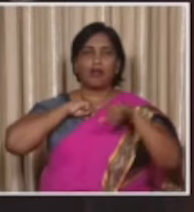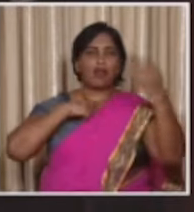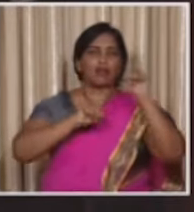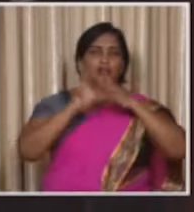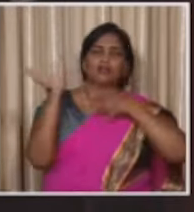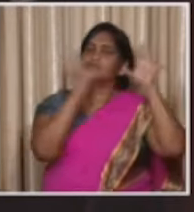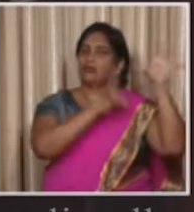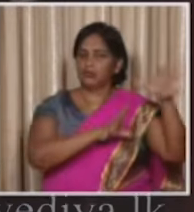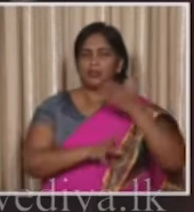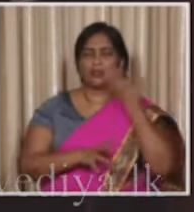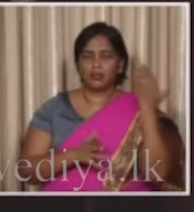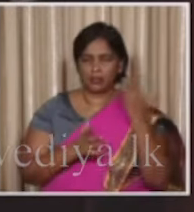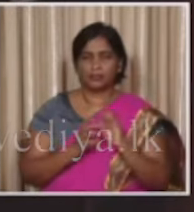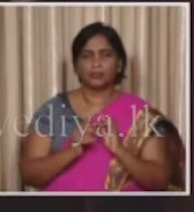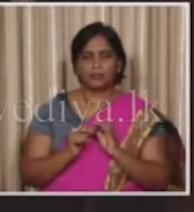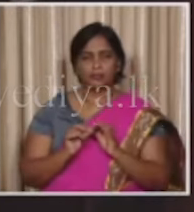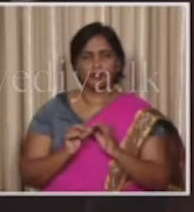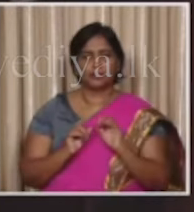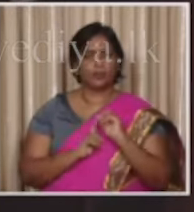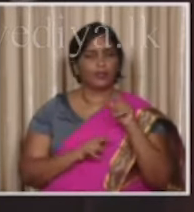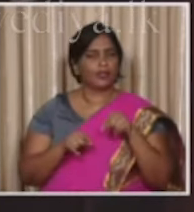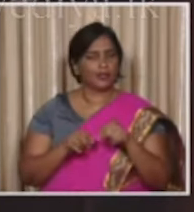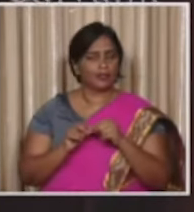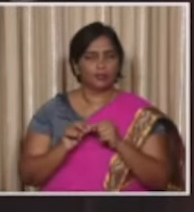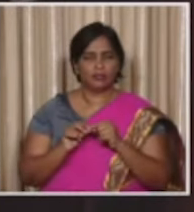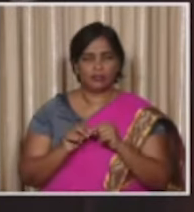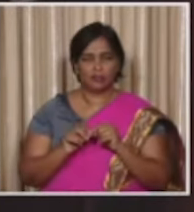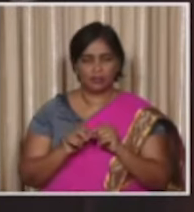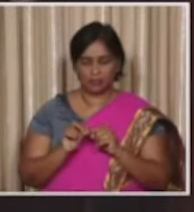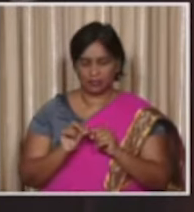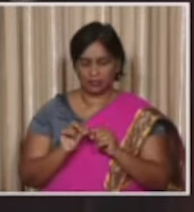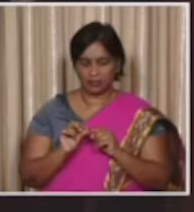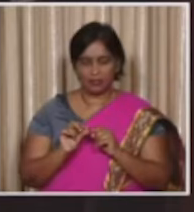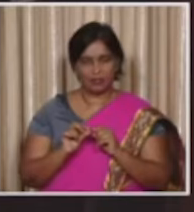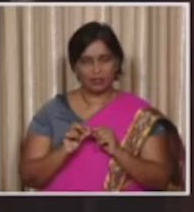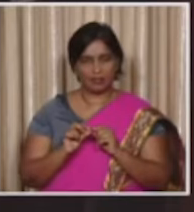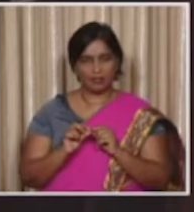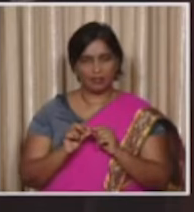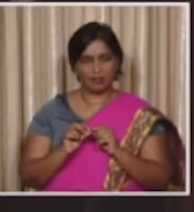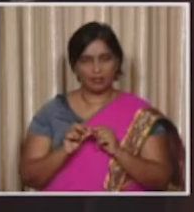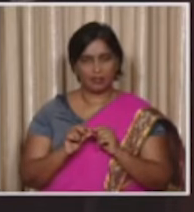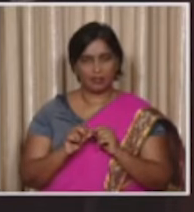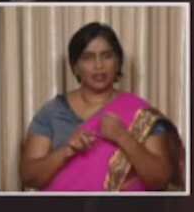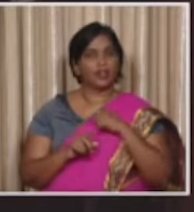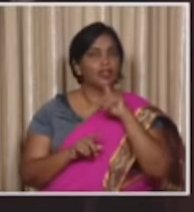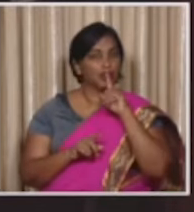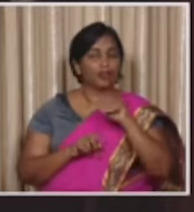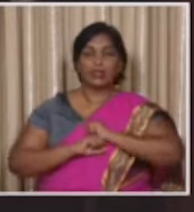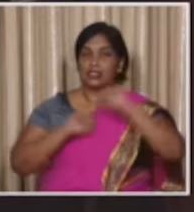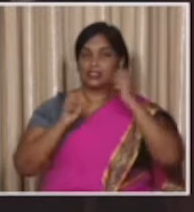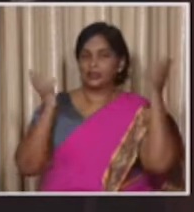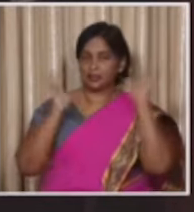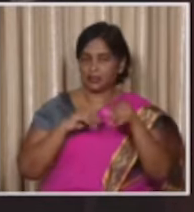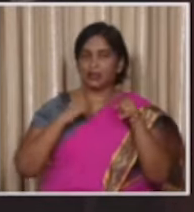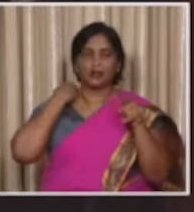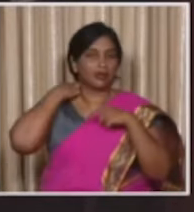කතා කරගෙන ඉන්න කියලා. අපි මේක පාර්ලිමේන්තුව. හොඳයි. එනිසා ගරු අර මම කියන් ආවේ අරගලය ගැන.